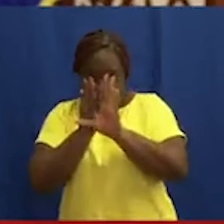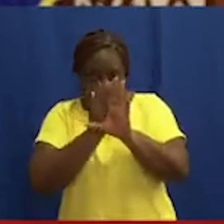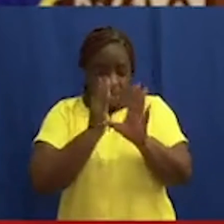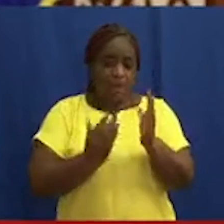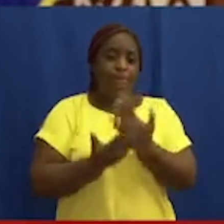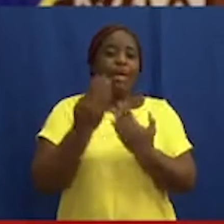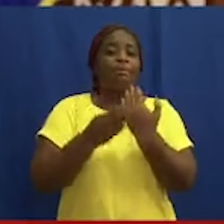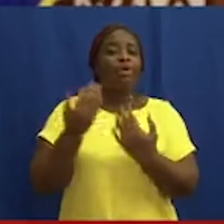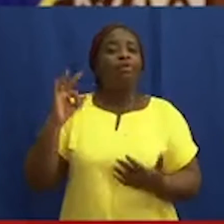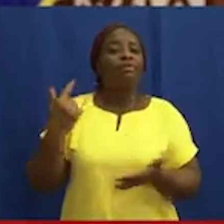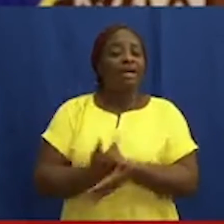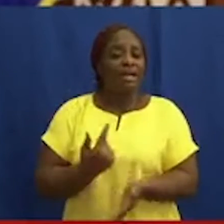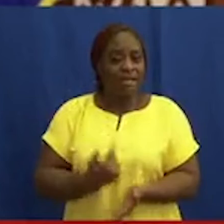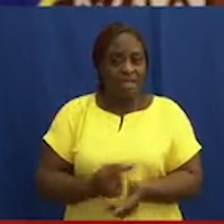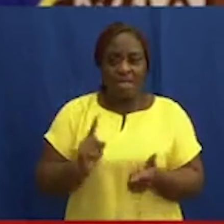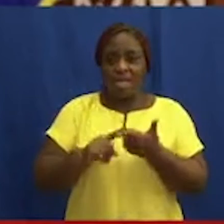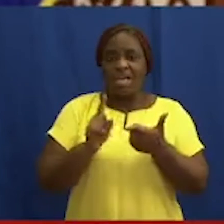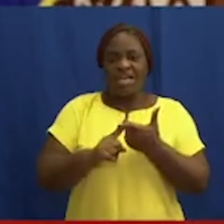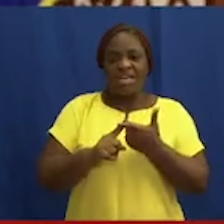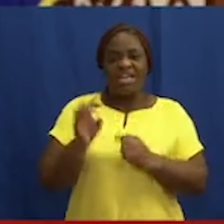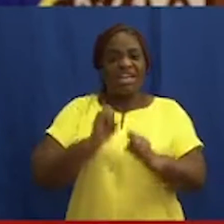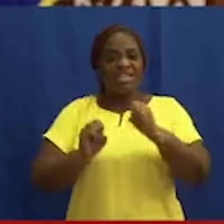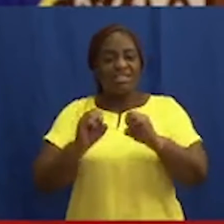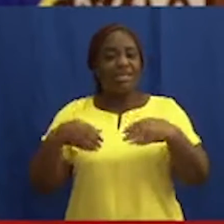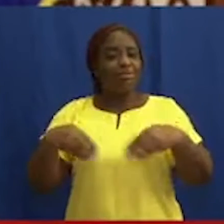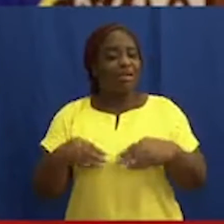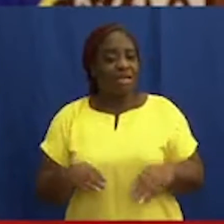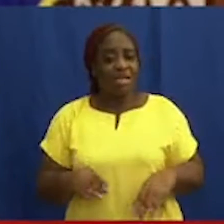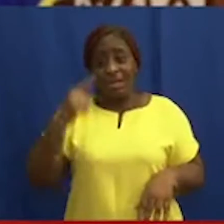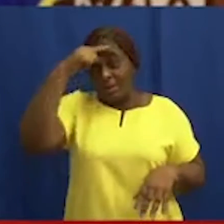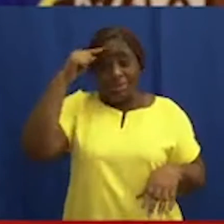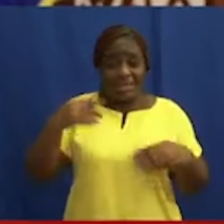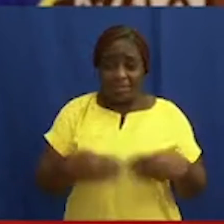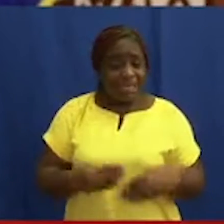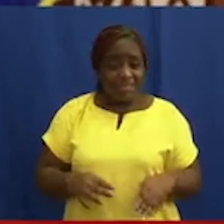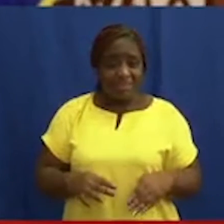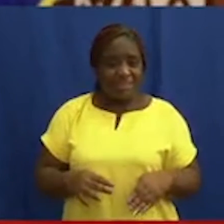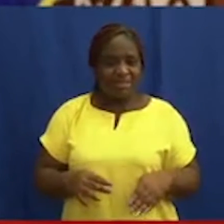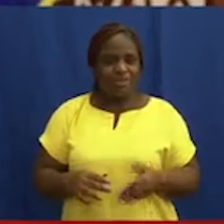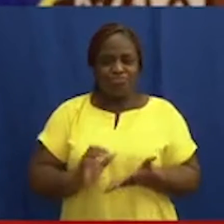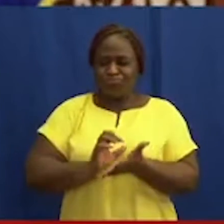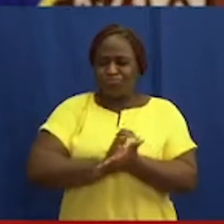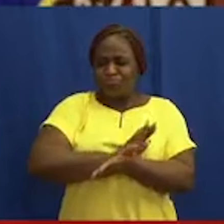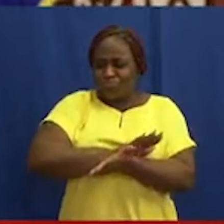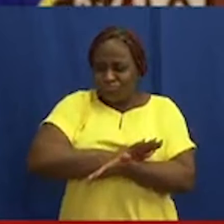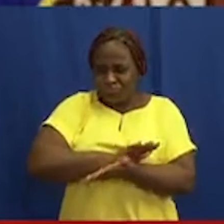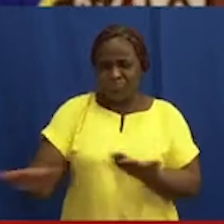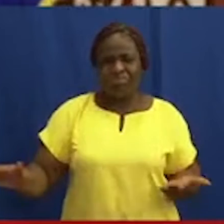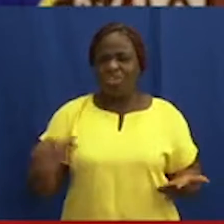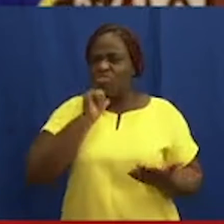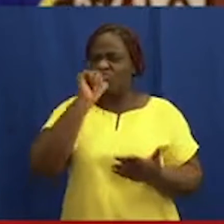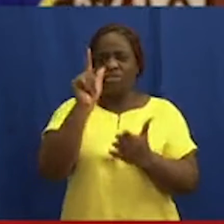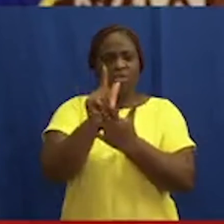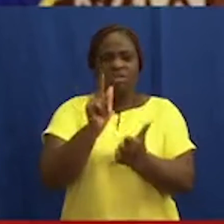da dacewa da shirin nan na IMF wanda wannan kuma zai taimaka matuka. Sannan